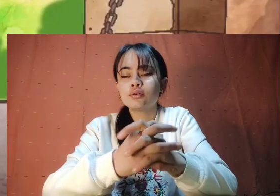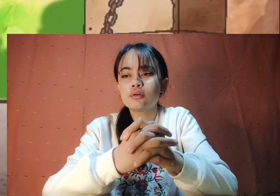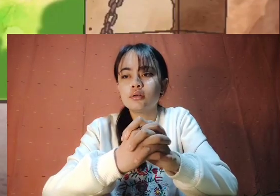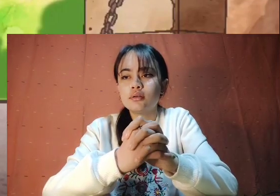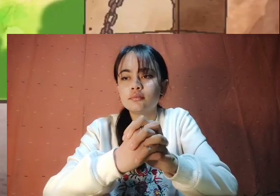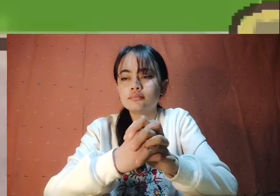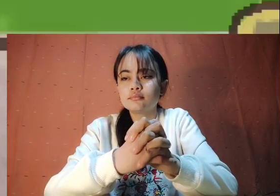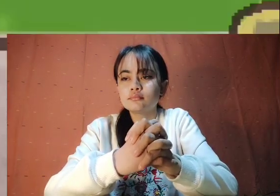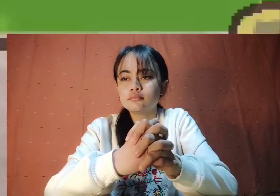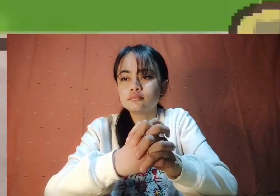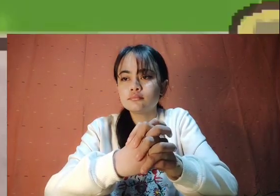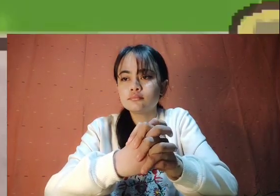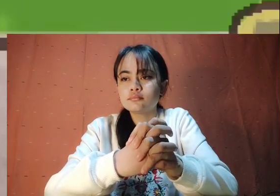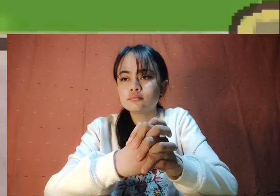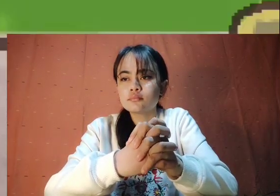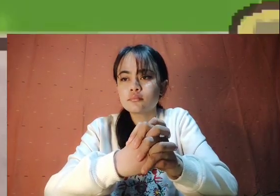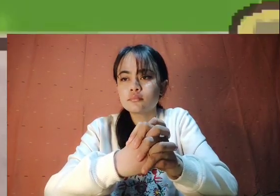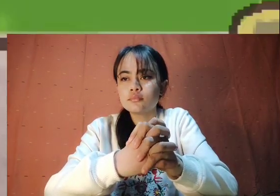थ्याङ्क गड